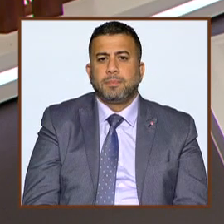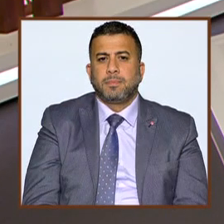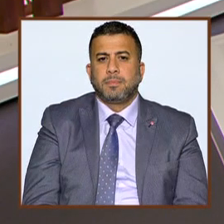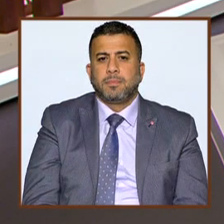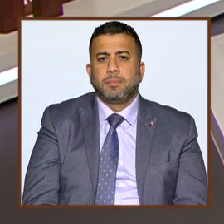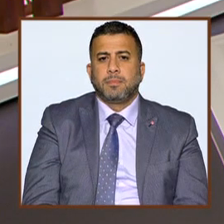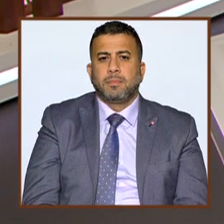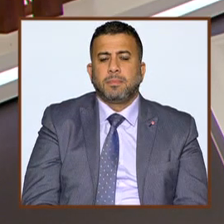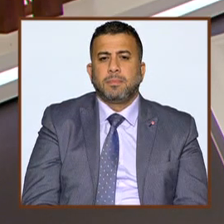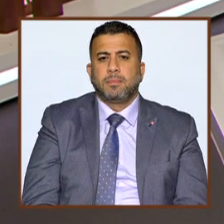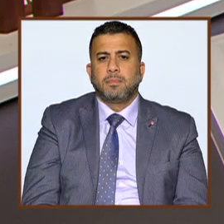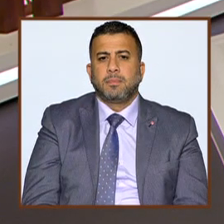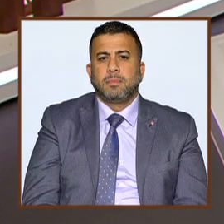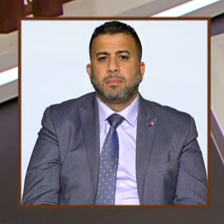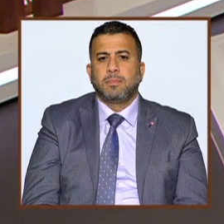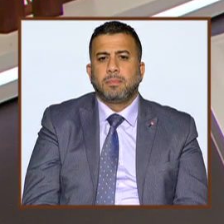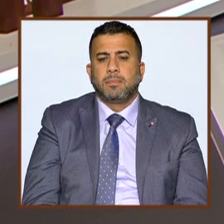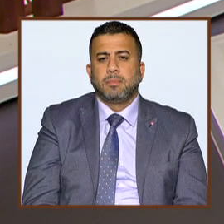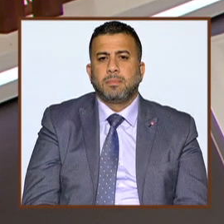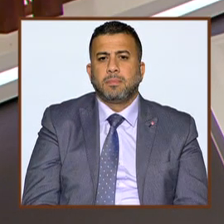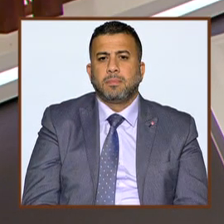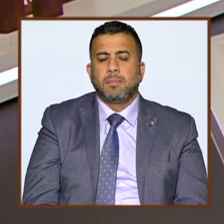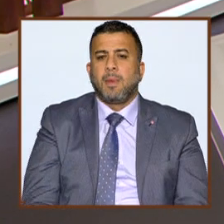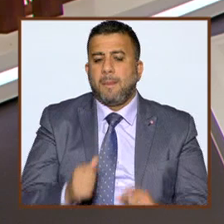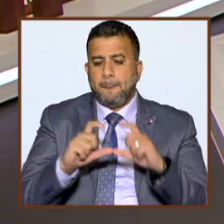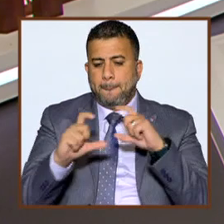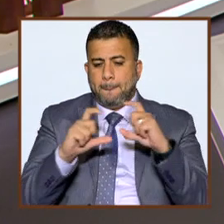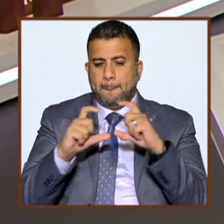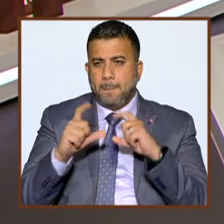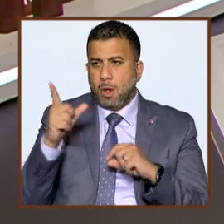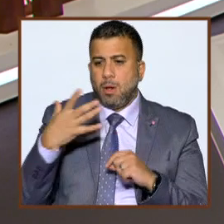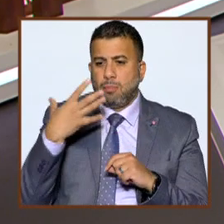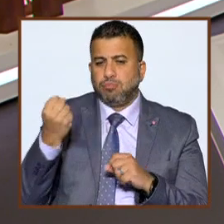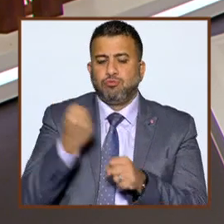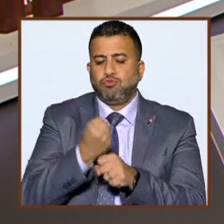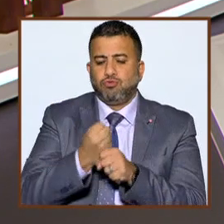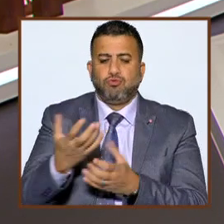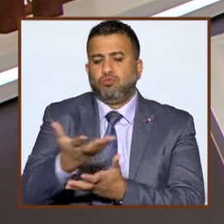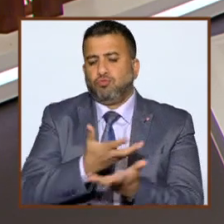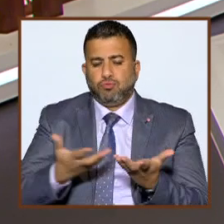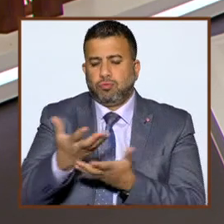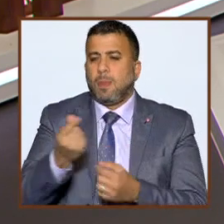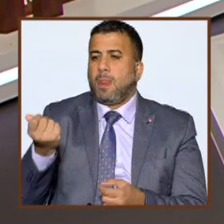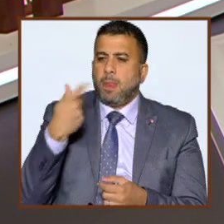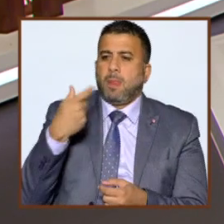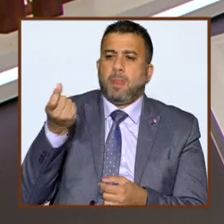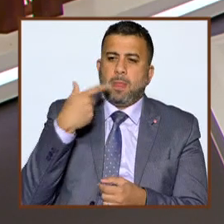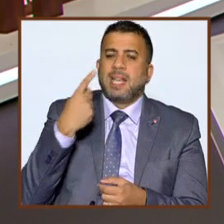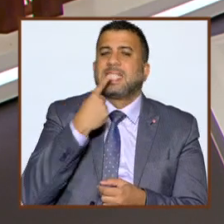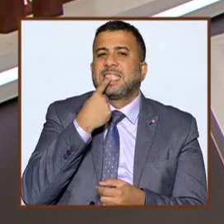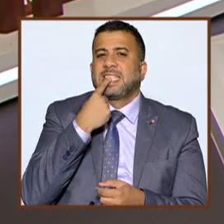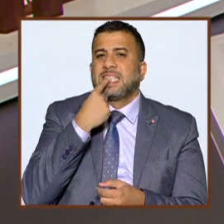شهادة أن هذا المبلغ لي في حسابي، وأنهم هم يشغلونه لي لمدة